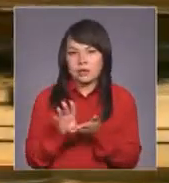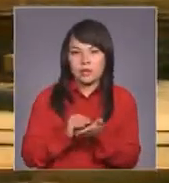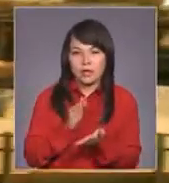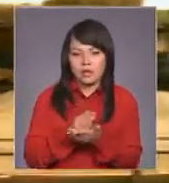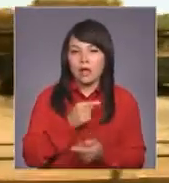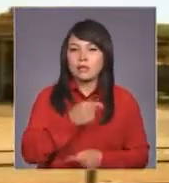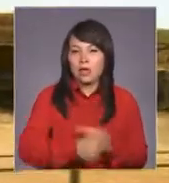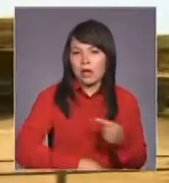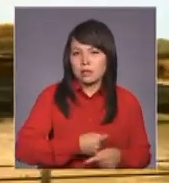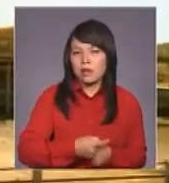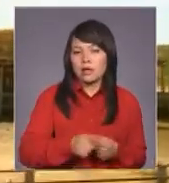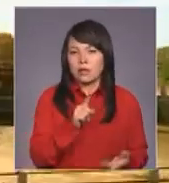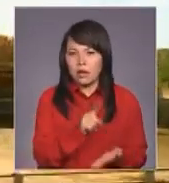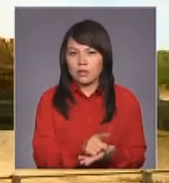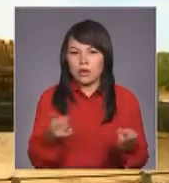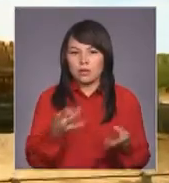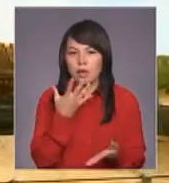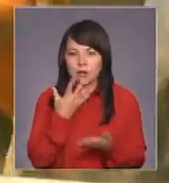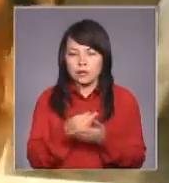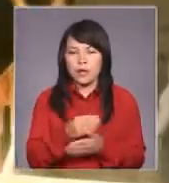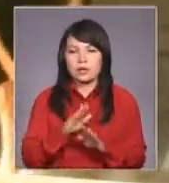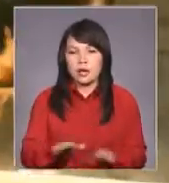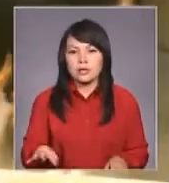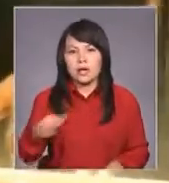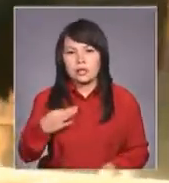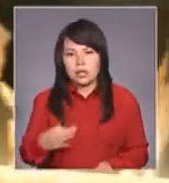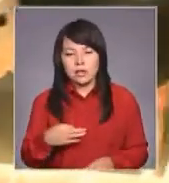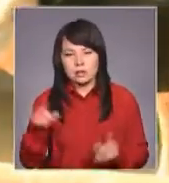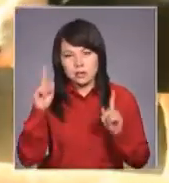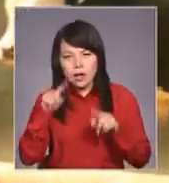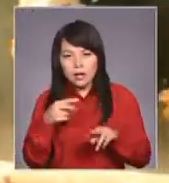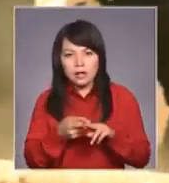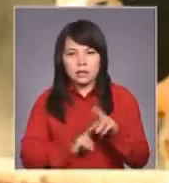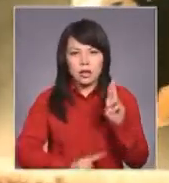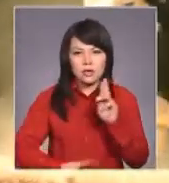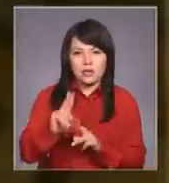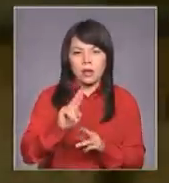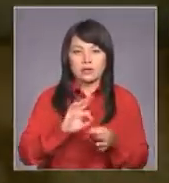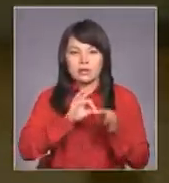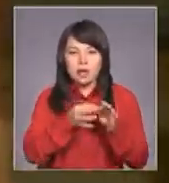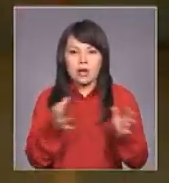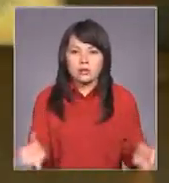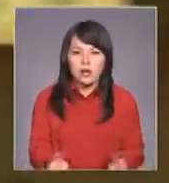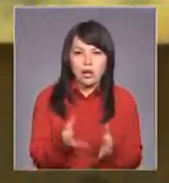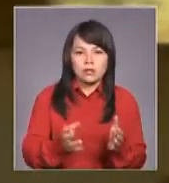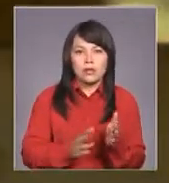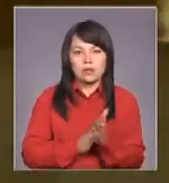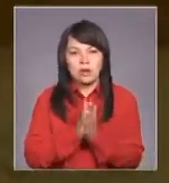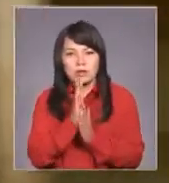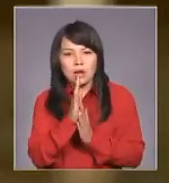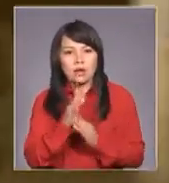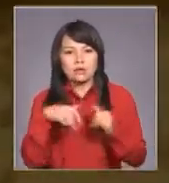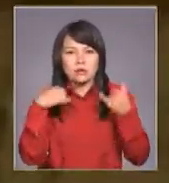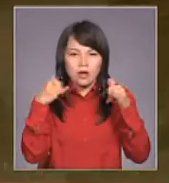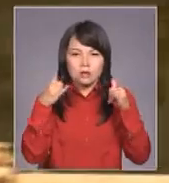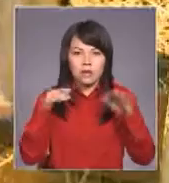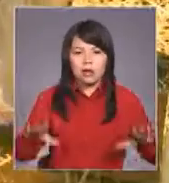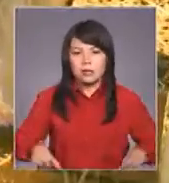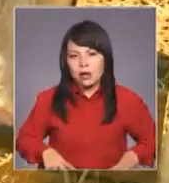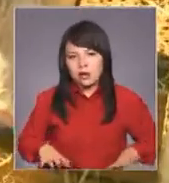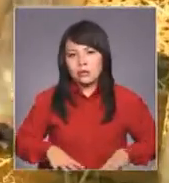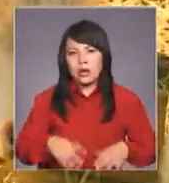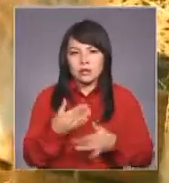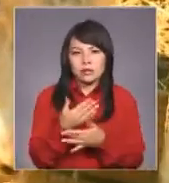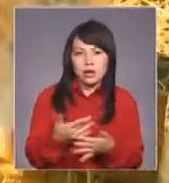кәсіпті жалғастырған Бақытбек Ақсақалдың ұлдары төртілік баптауытта жетік меңгерген. Егінмен қатар асыл тұқымды жылқы сиыр санын